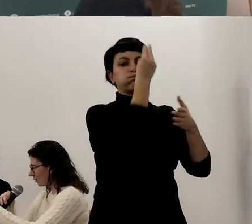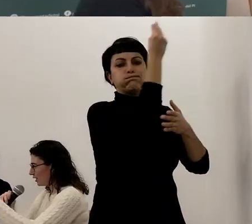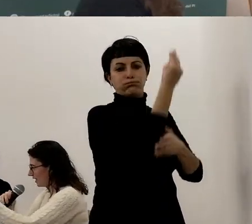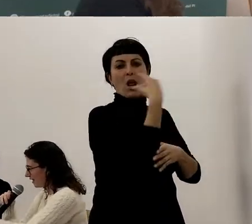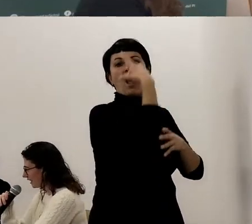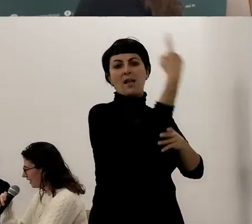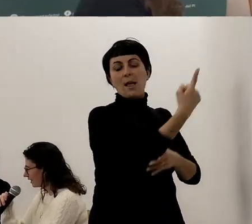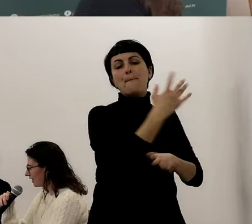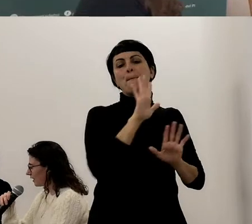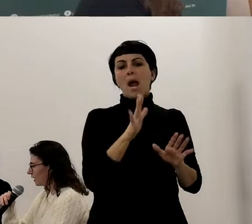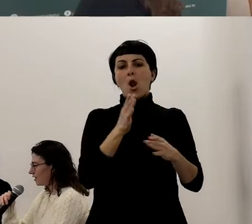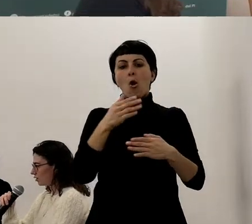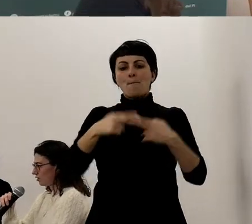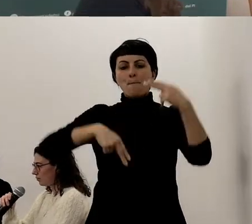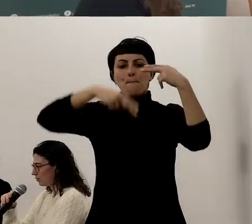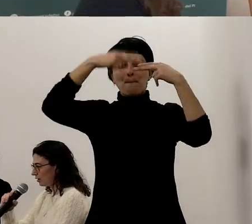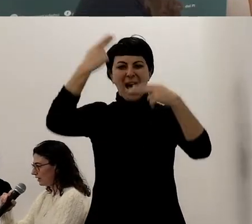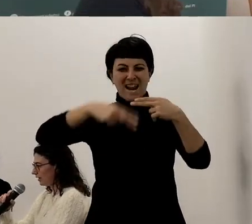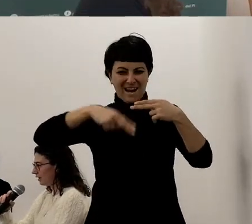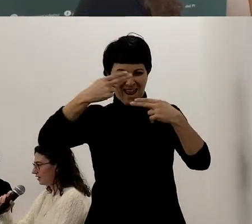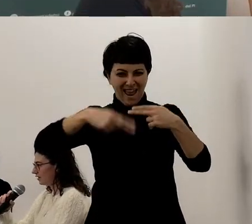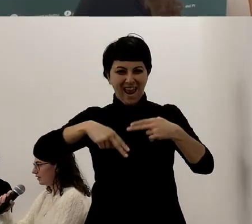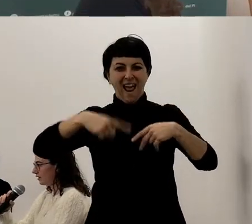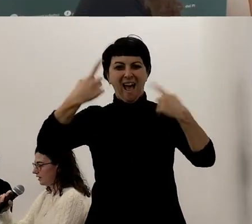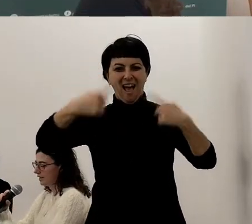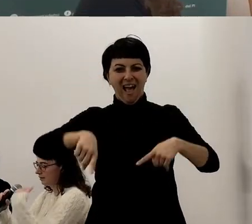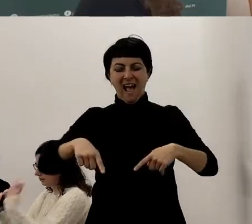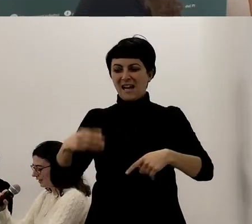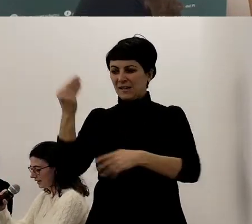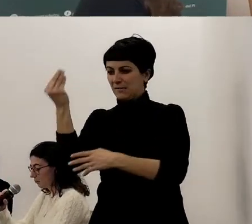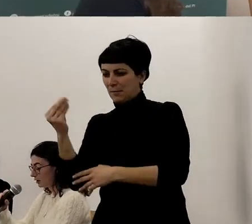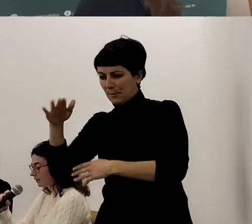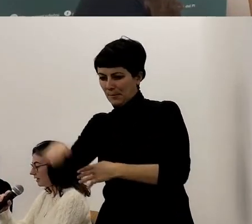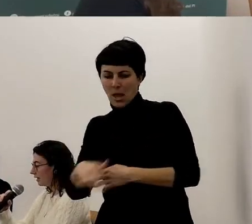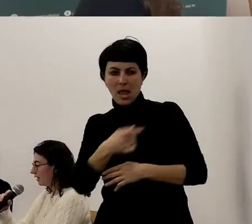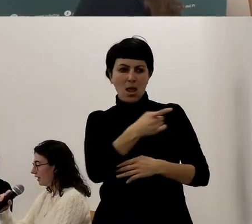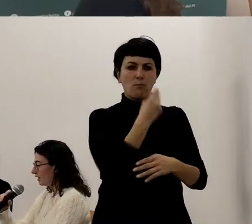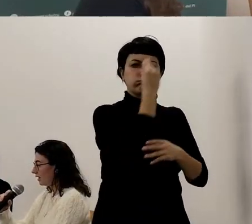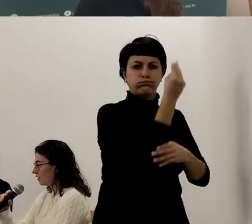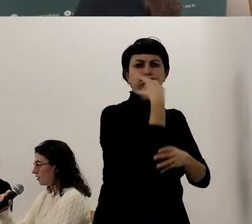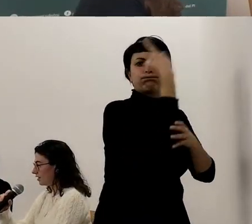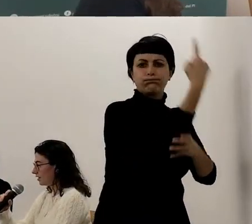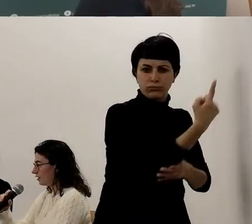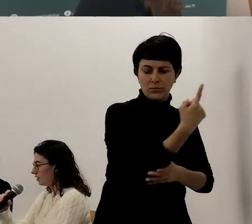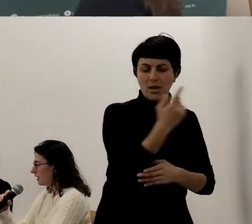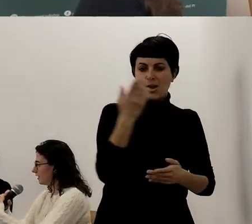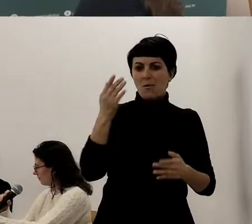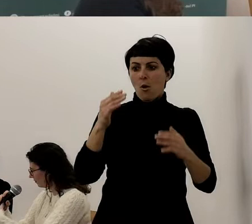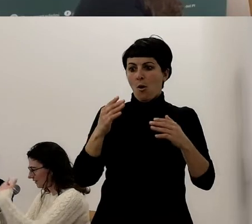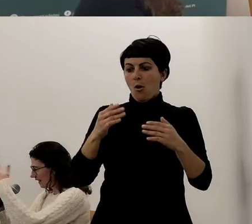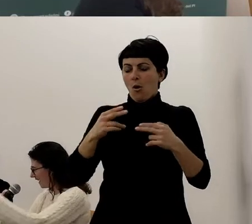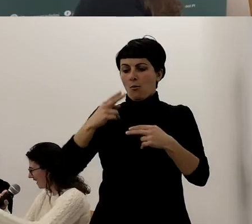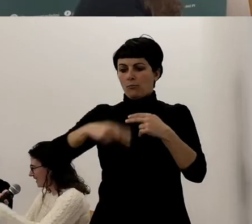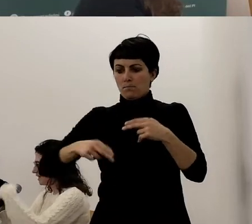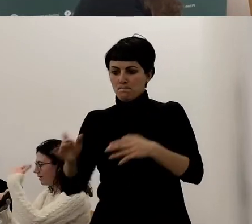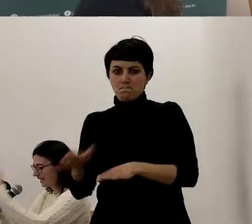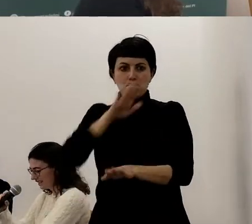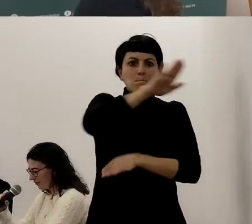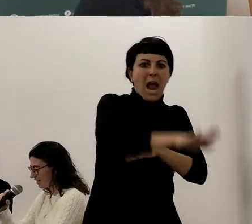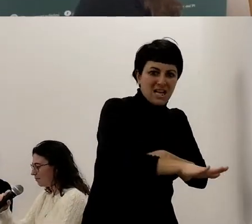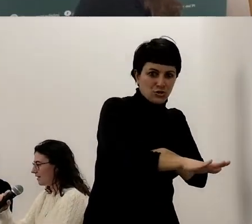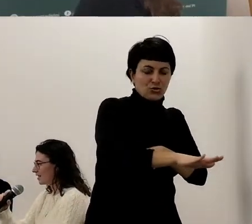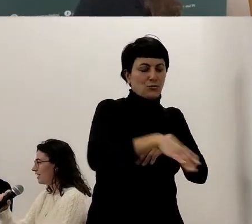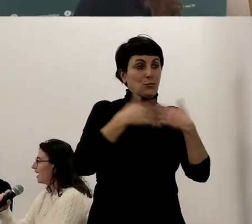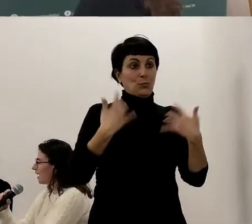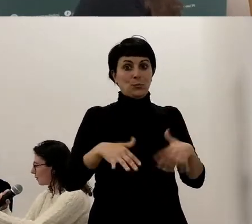el gegantó i el gegant que a vegades costa molt de trencar. La veritat, ja intentem motivar a les dones de la colla cada any, els diem, va,